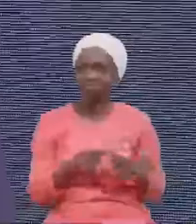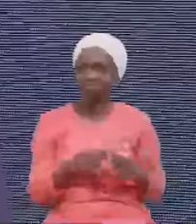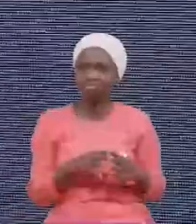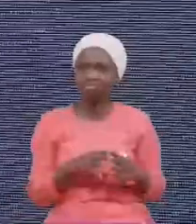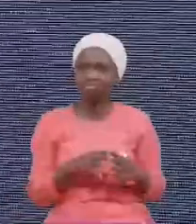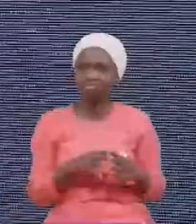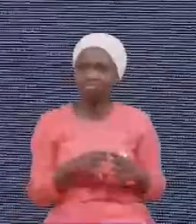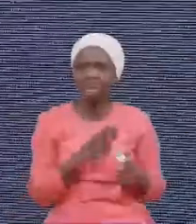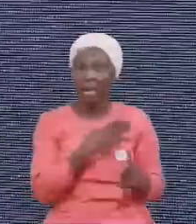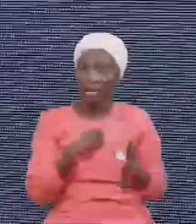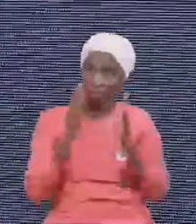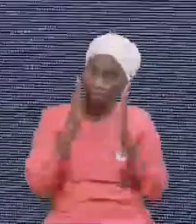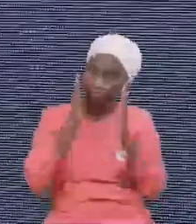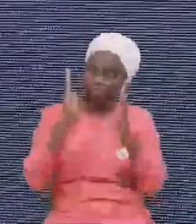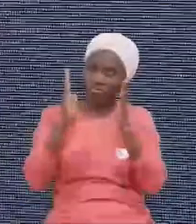Concentré.